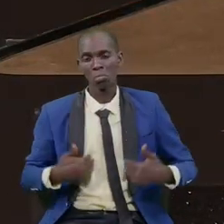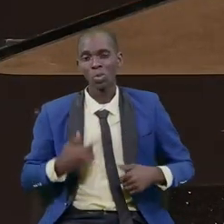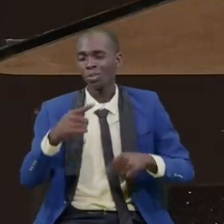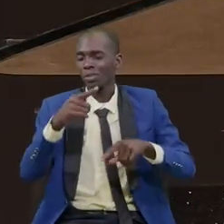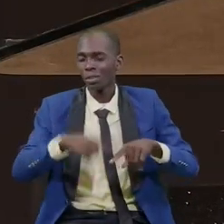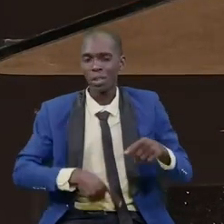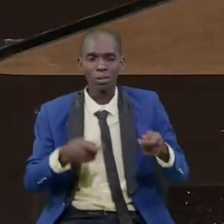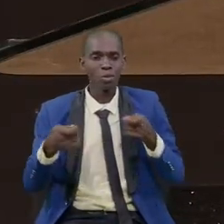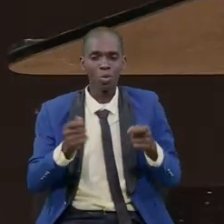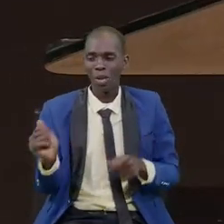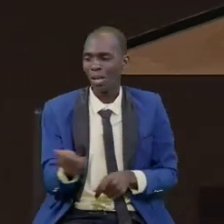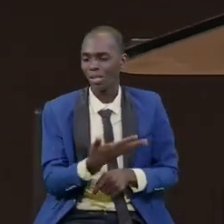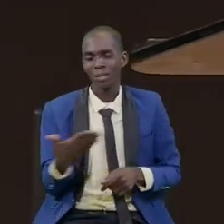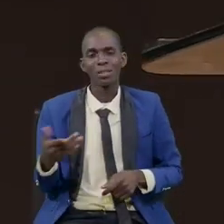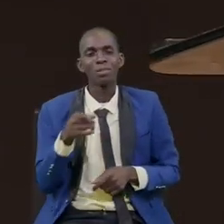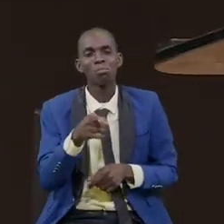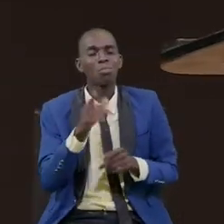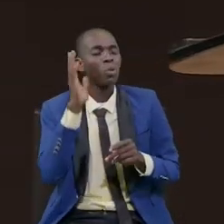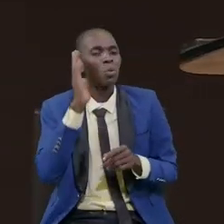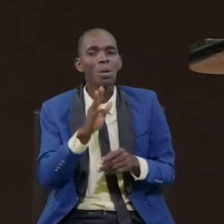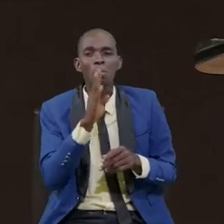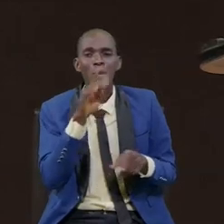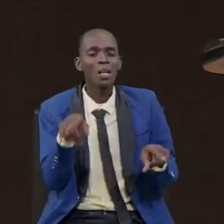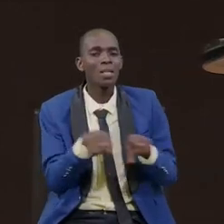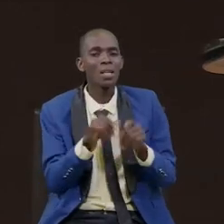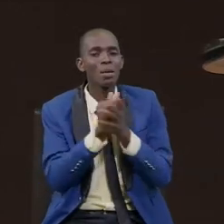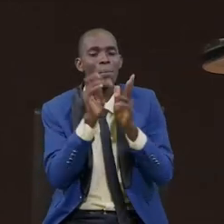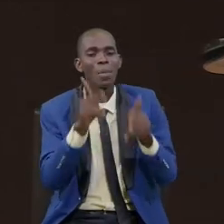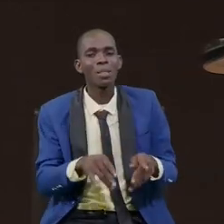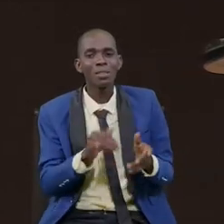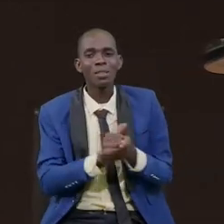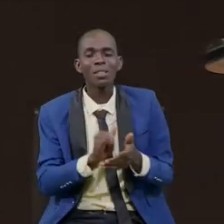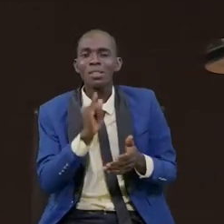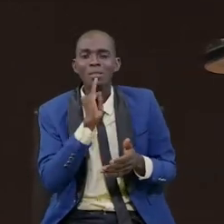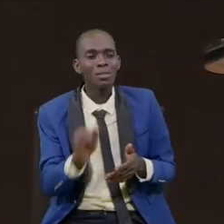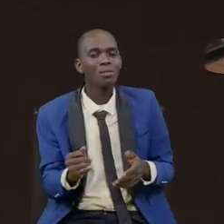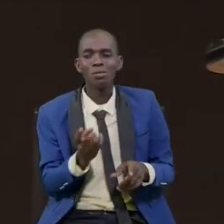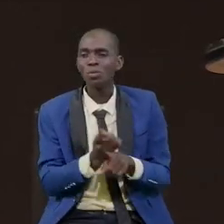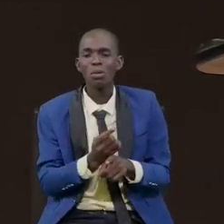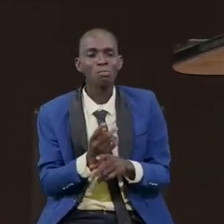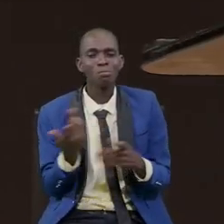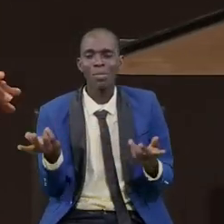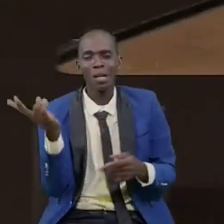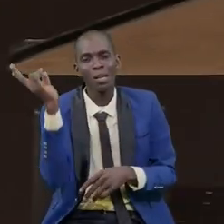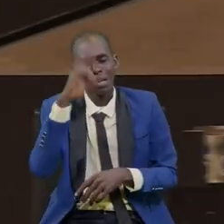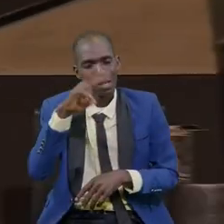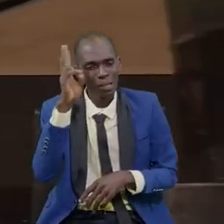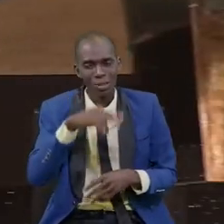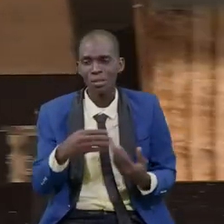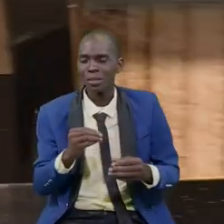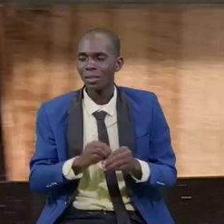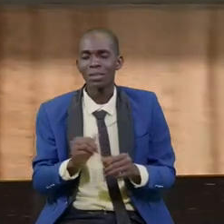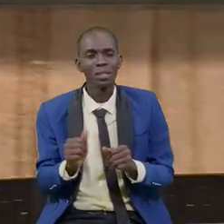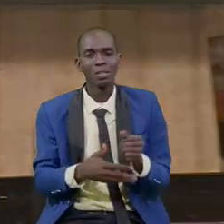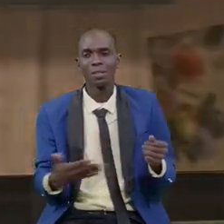contrôler rien qui le concerne. Il sera comme une personne effrénée, sans frein.